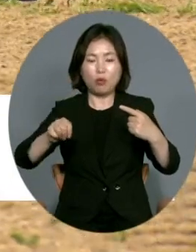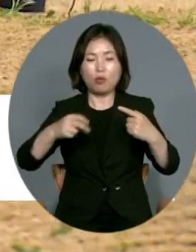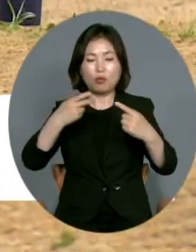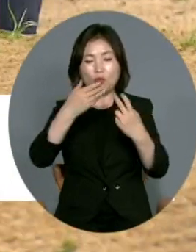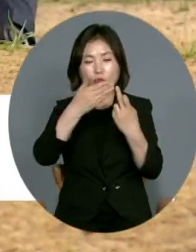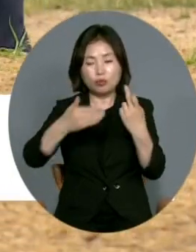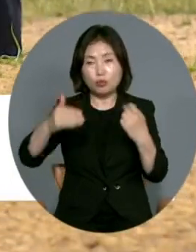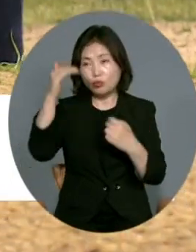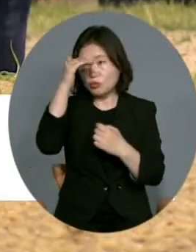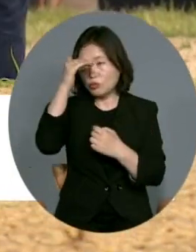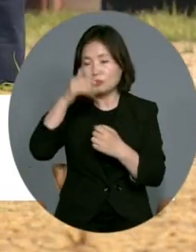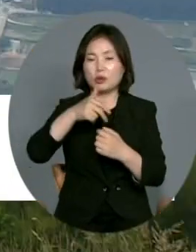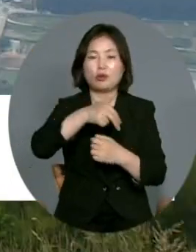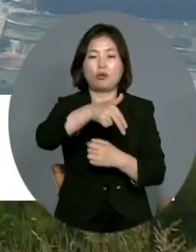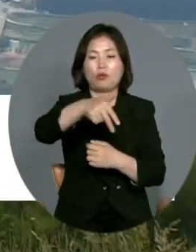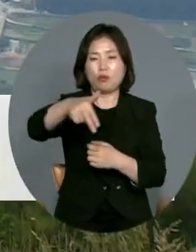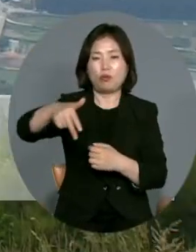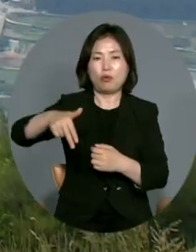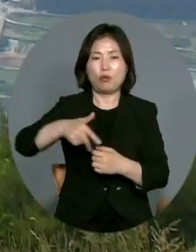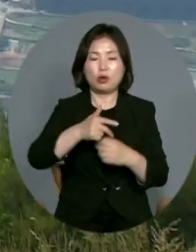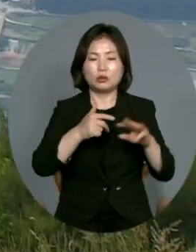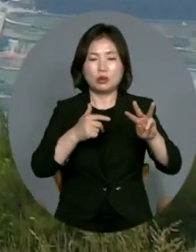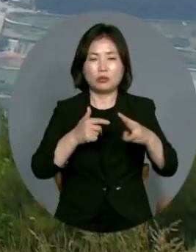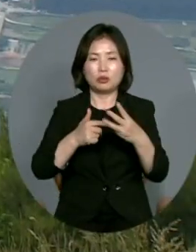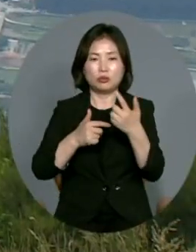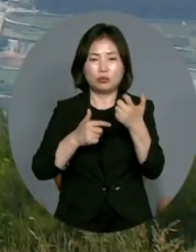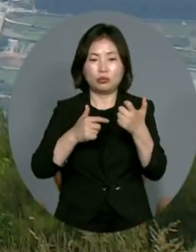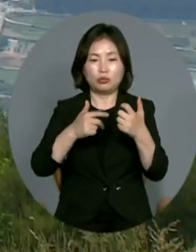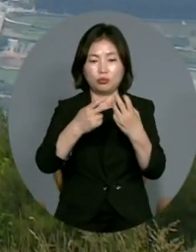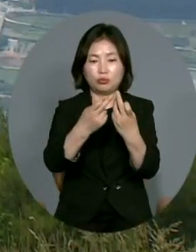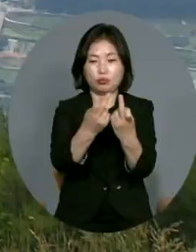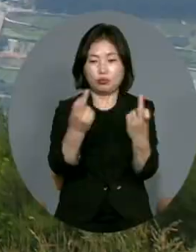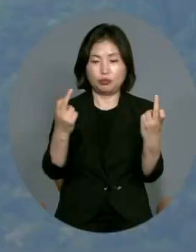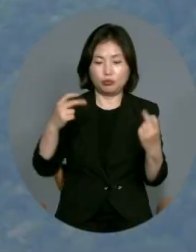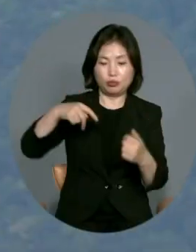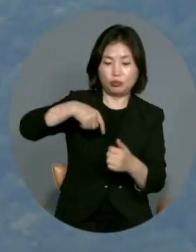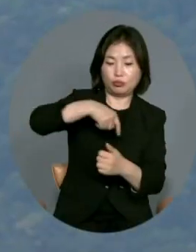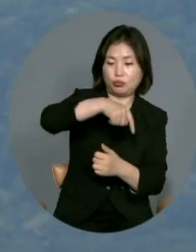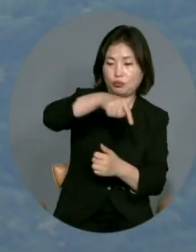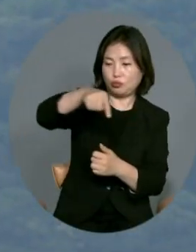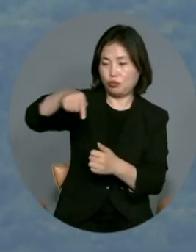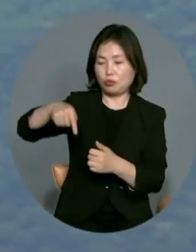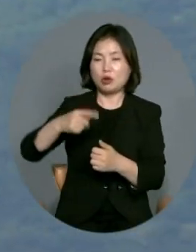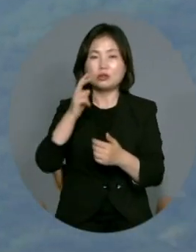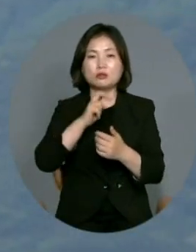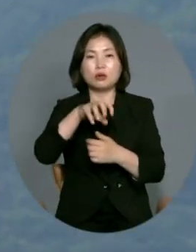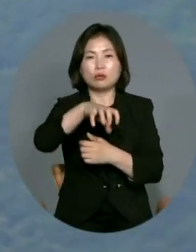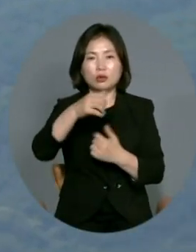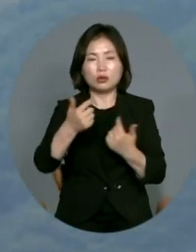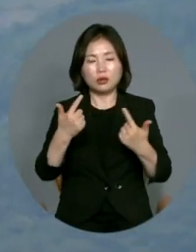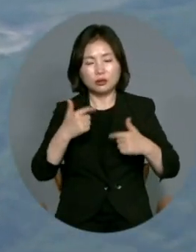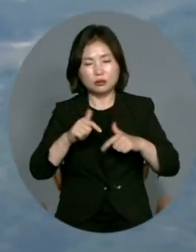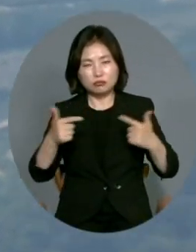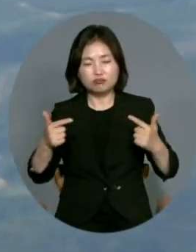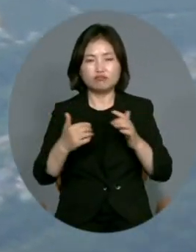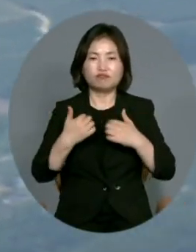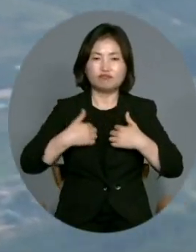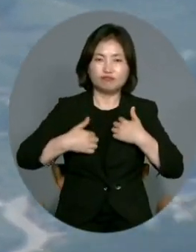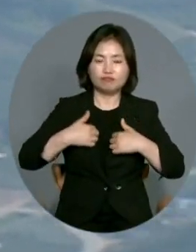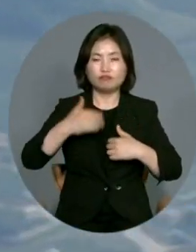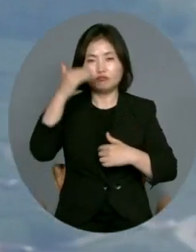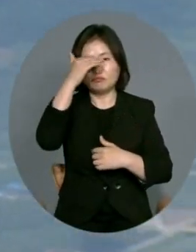절경을 감상하며 걷고 360도 조망이 가능한 정상에서 음악회 등 색다른 즐거움을 만끽할 수